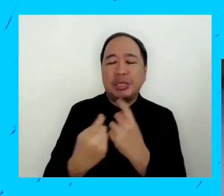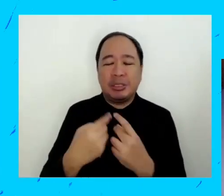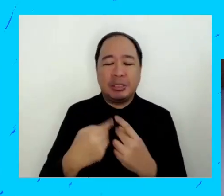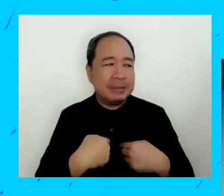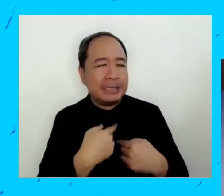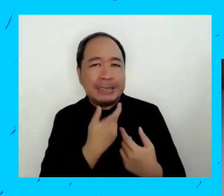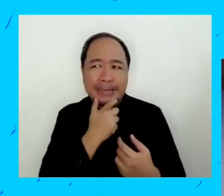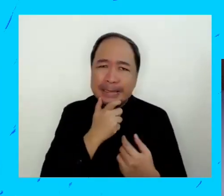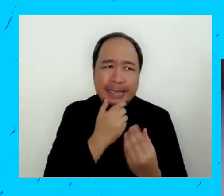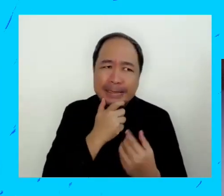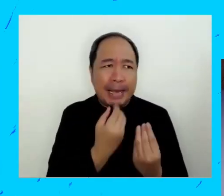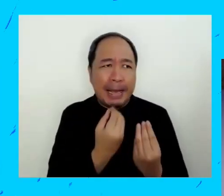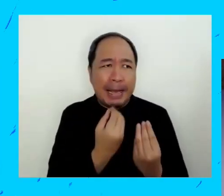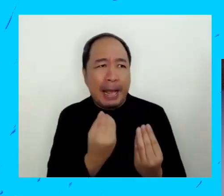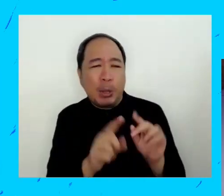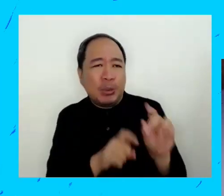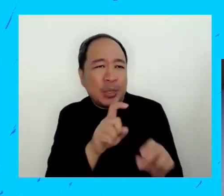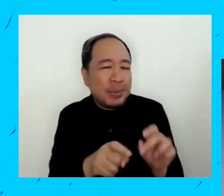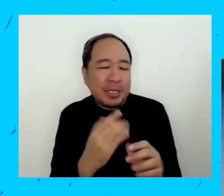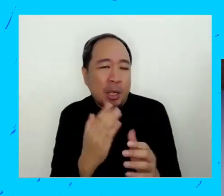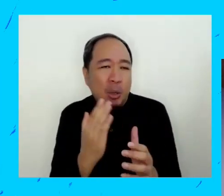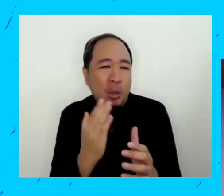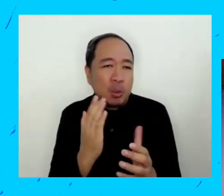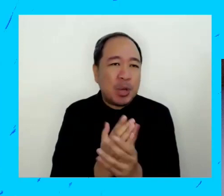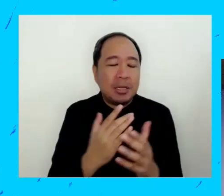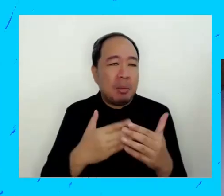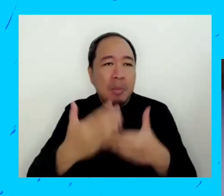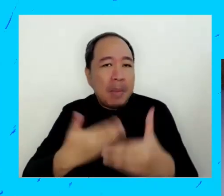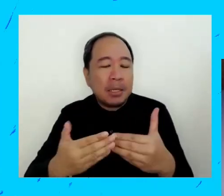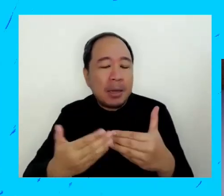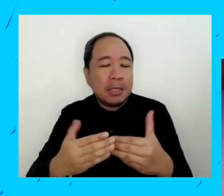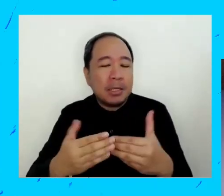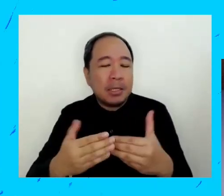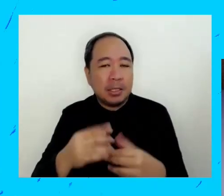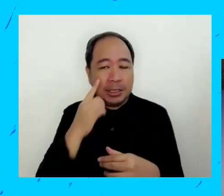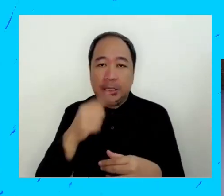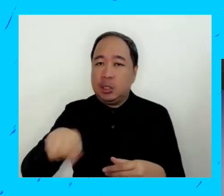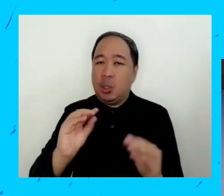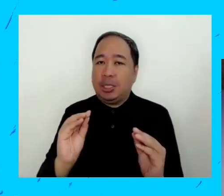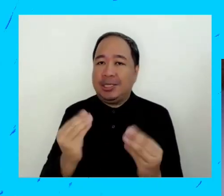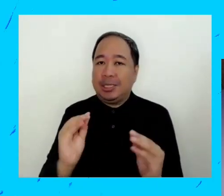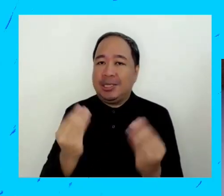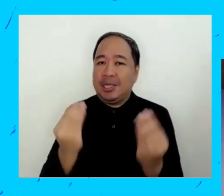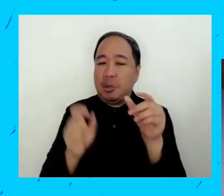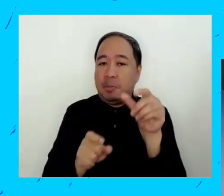des espaces pour pouvoir les répondre à ces besoins.